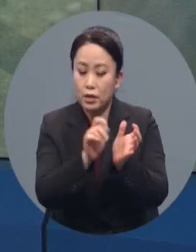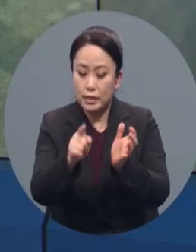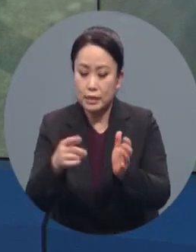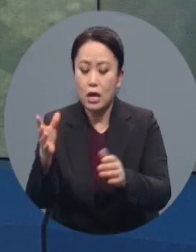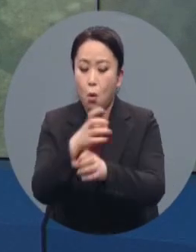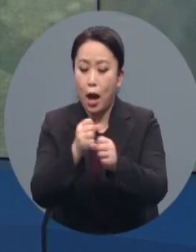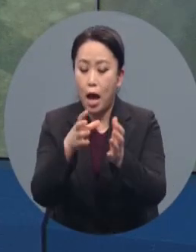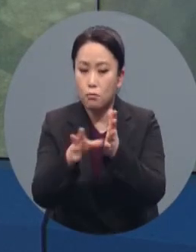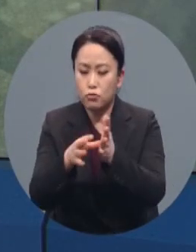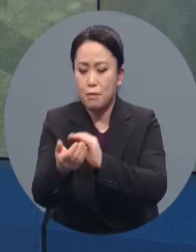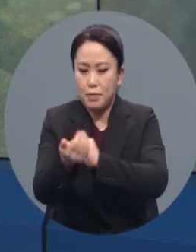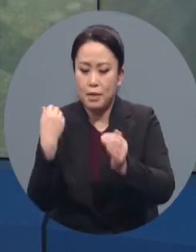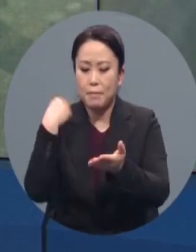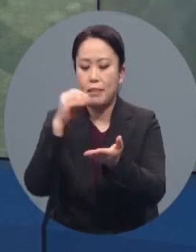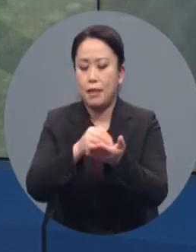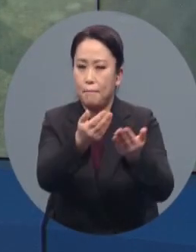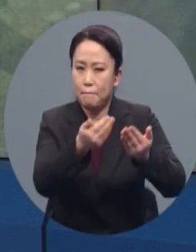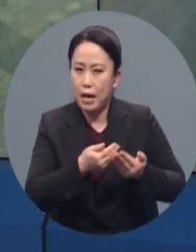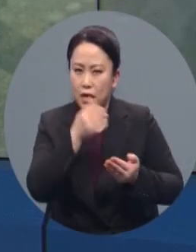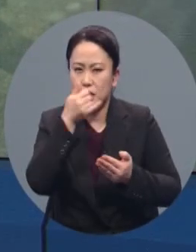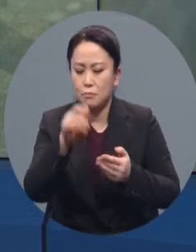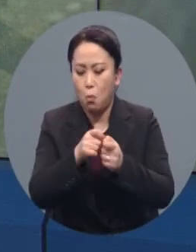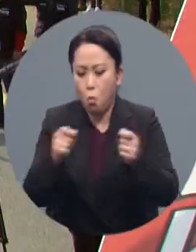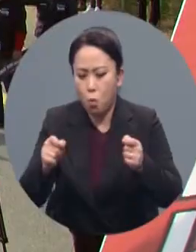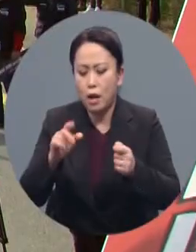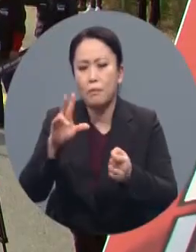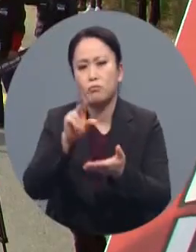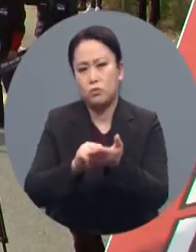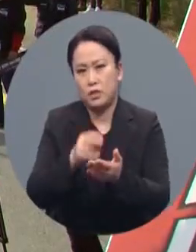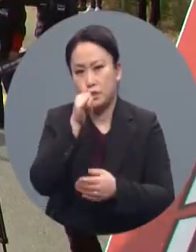우려됩니다. 보도에 박준호 기자입니다.